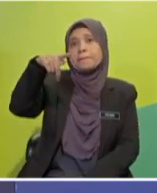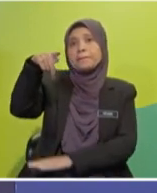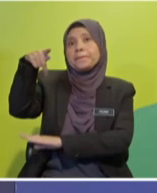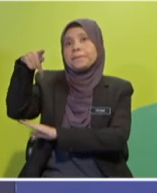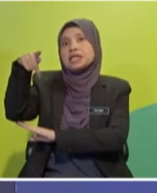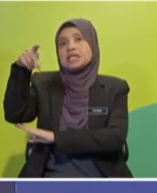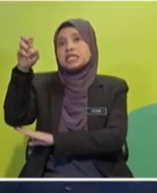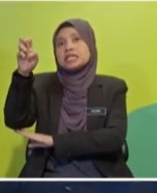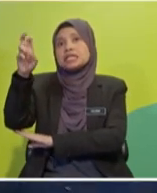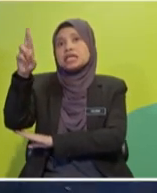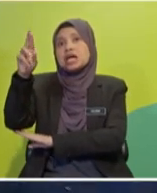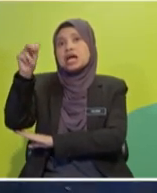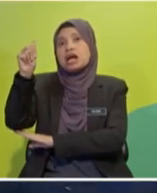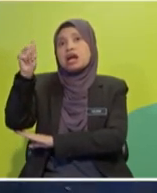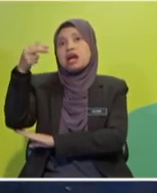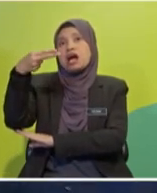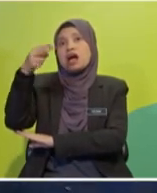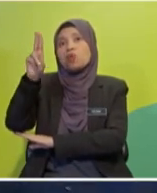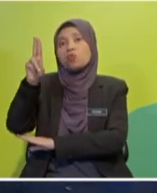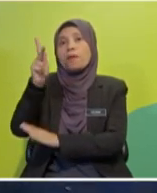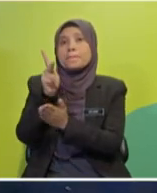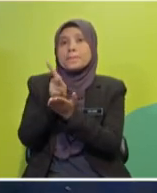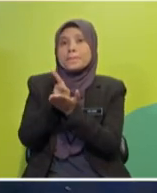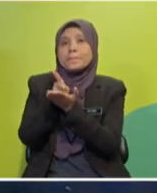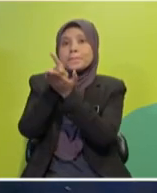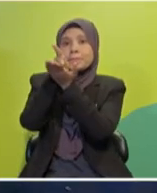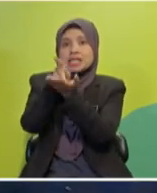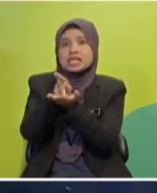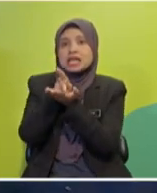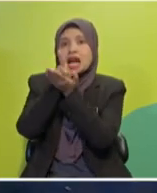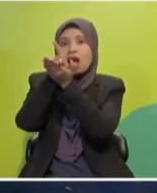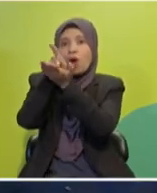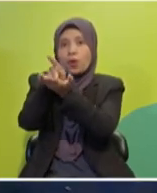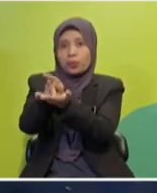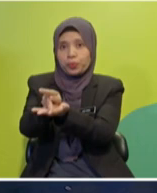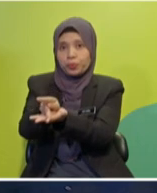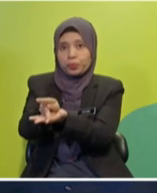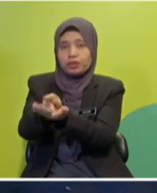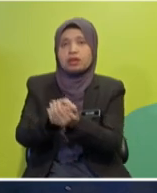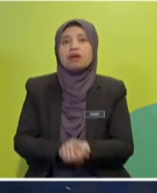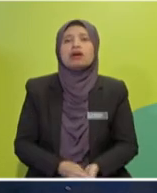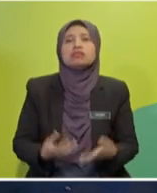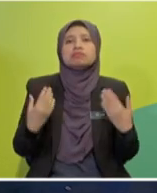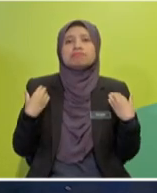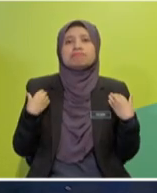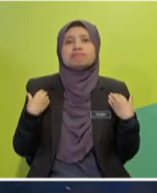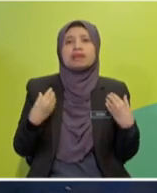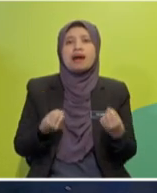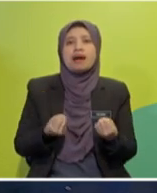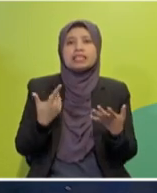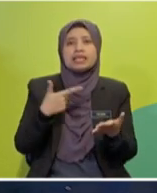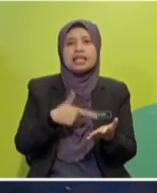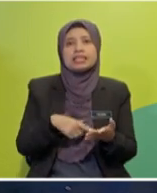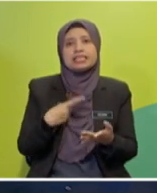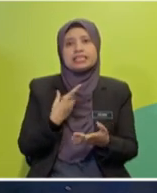perahu. Perahu. Baiklah. Perahu. Perahu ya, saya pasti cikgu Ayu banyak lagi kenderaan air yang kita nak belajar